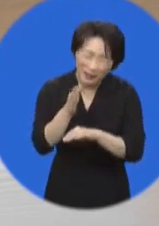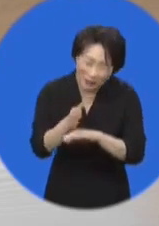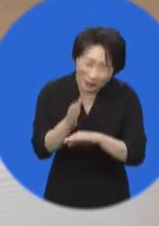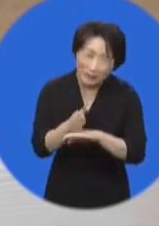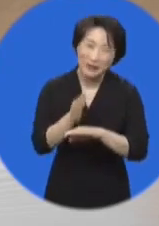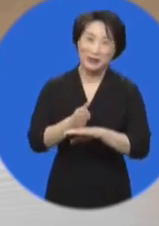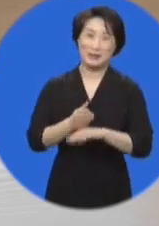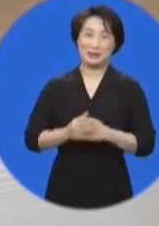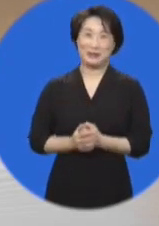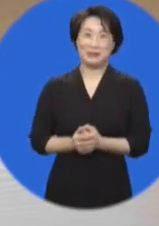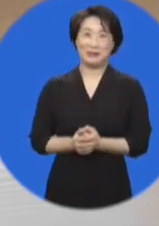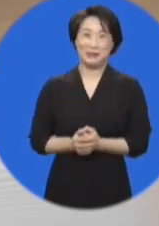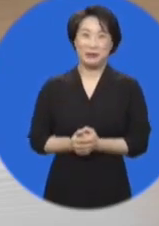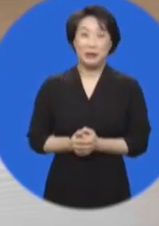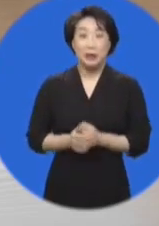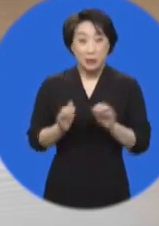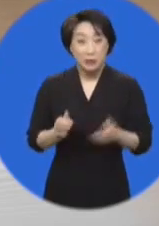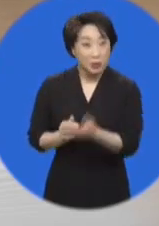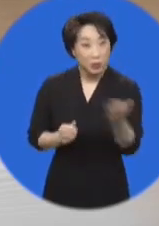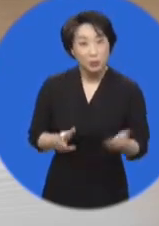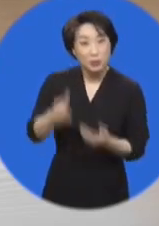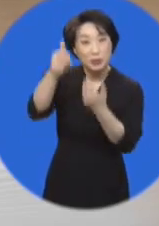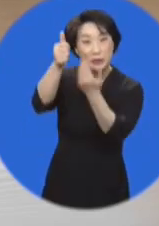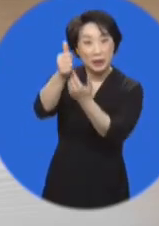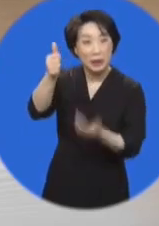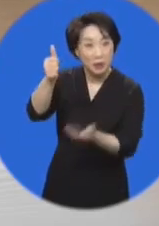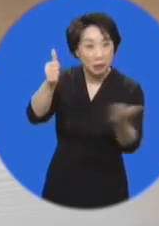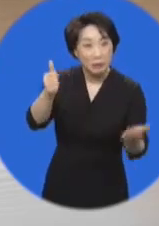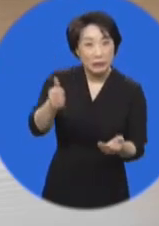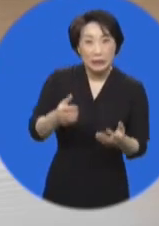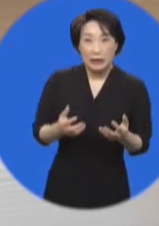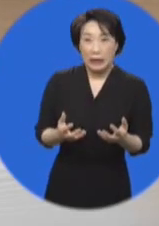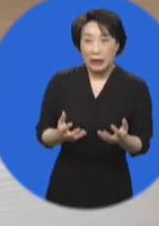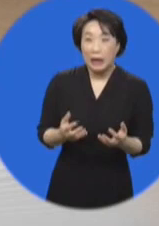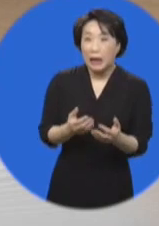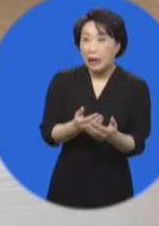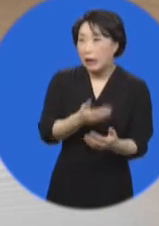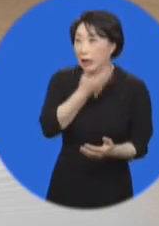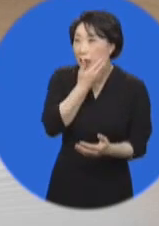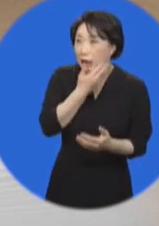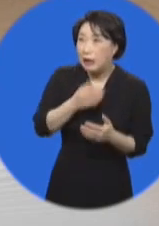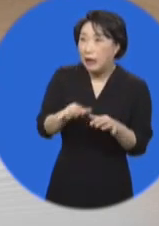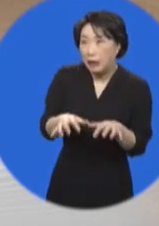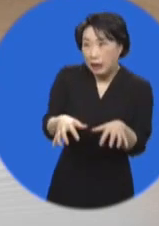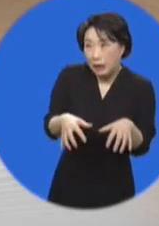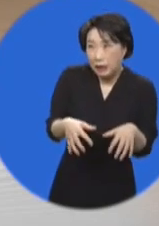감사하죠. 그런데 이분에게 아까운 것이 있을까요?